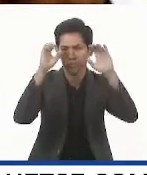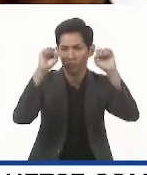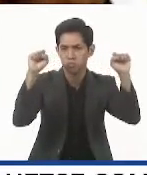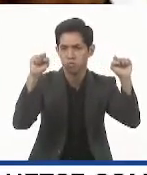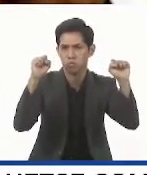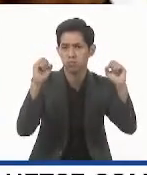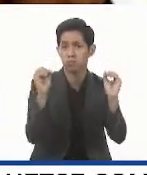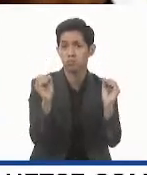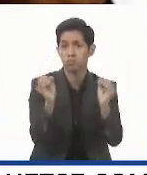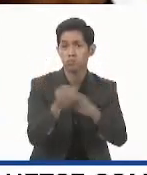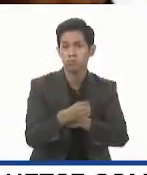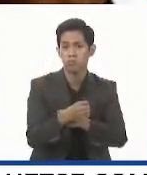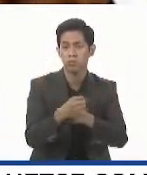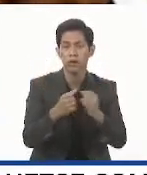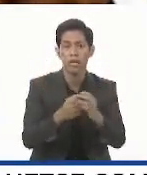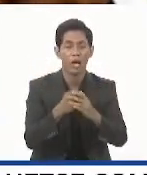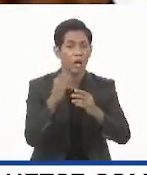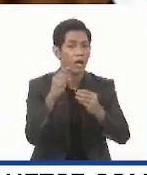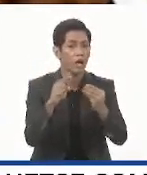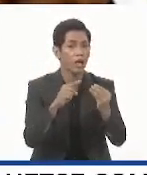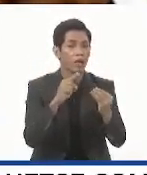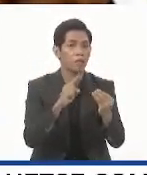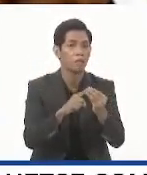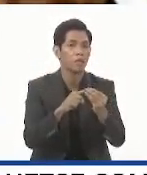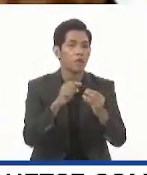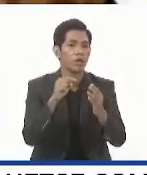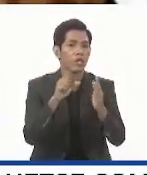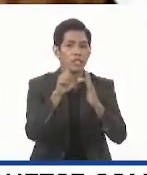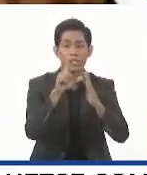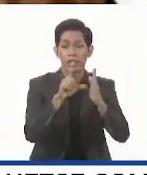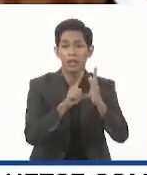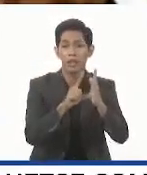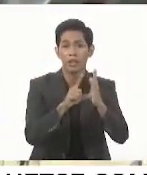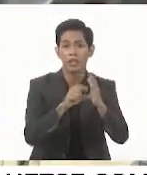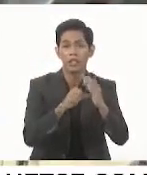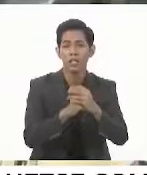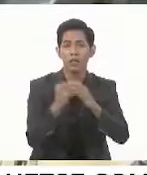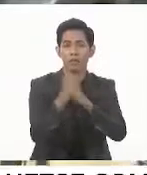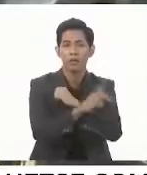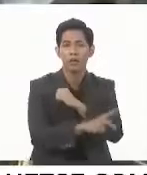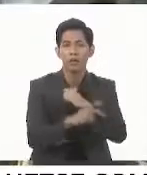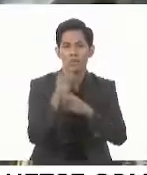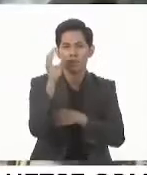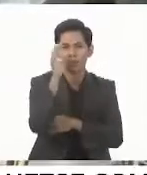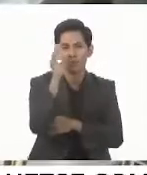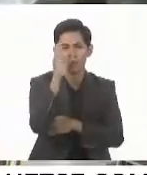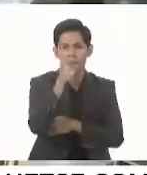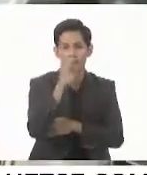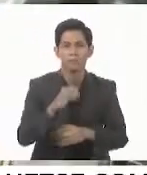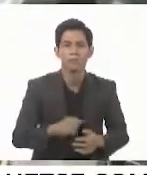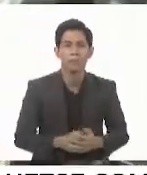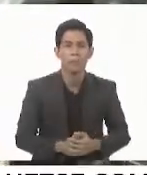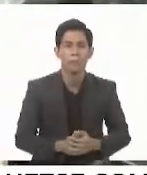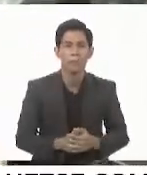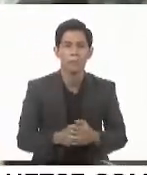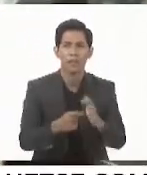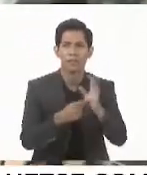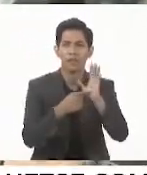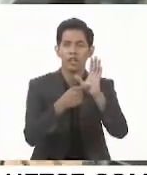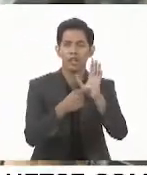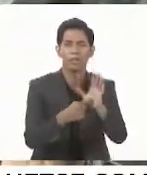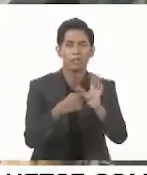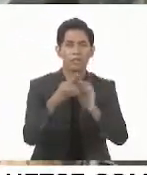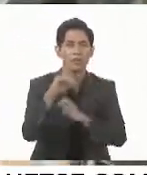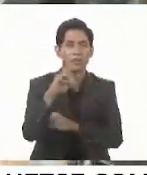dito sa ginawang ordinansa ng Province of Cebu. Una nang naglabas ng ultimatum ang DILG kay